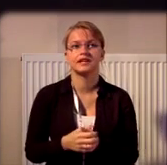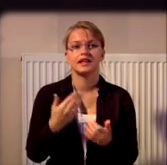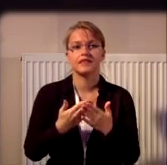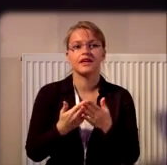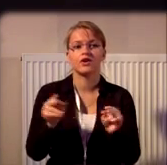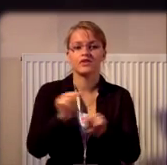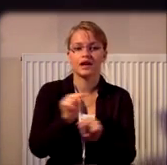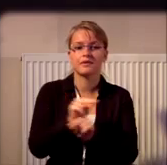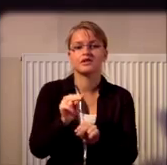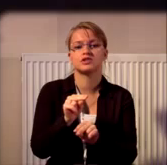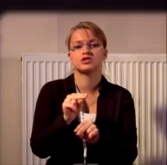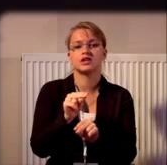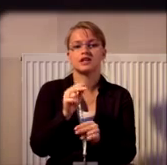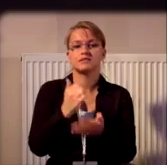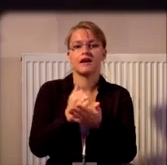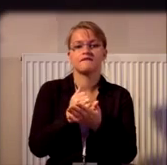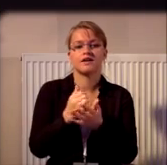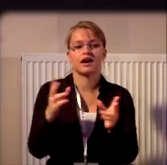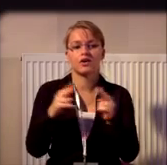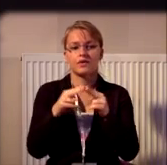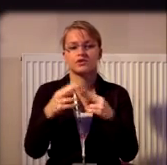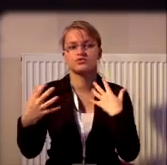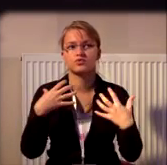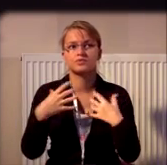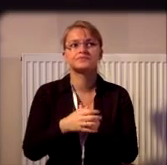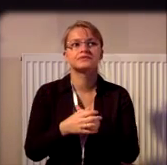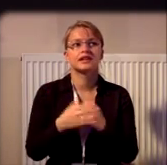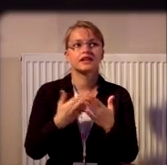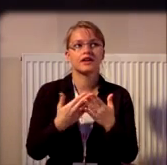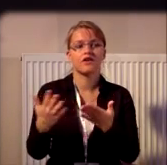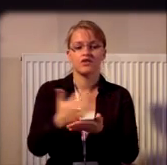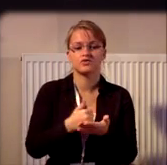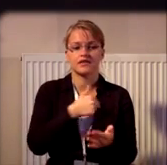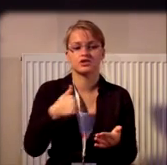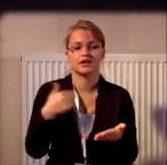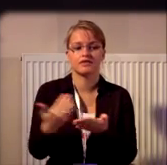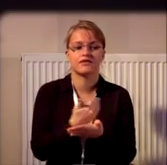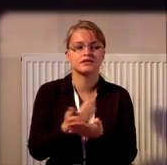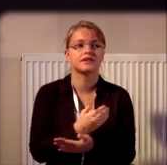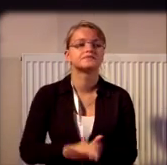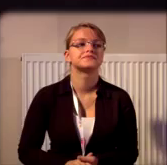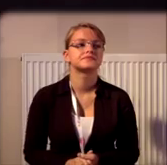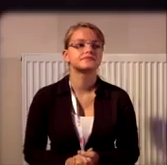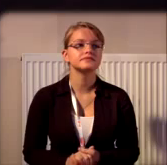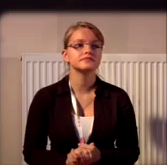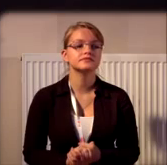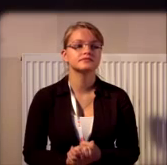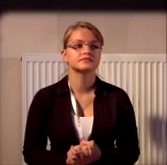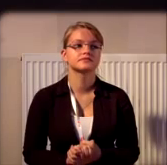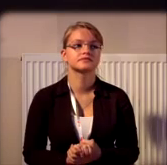terapeutyczny aspekt obcowania ze sztuką wykorzystałyśmy w naszej innowacji.